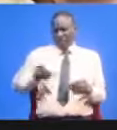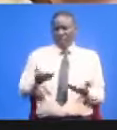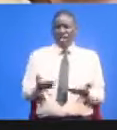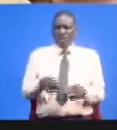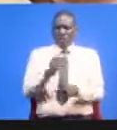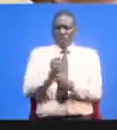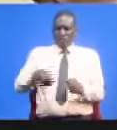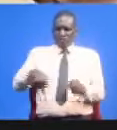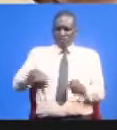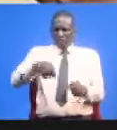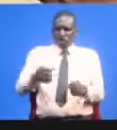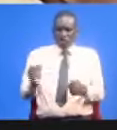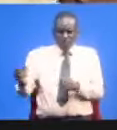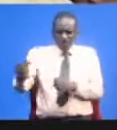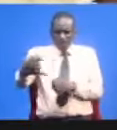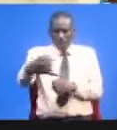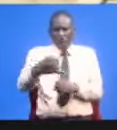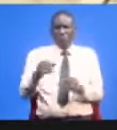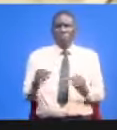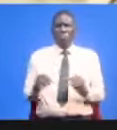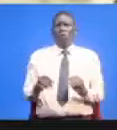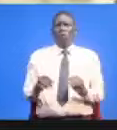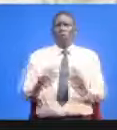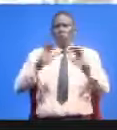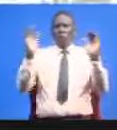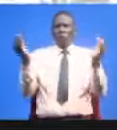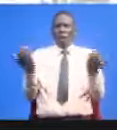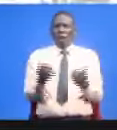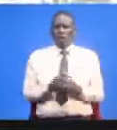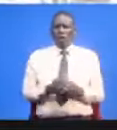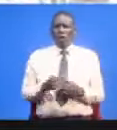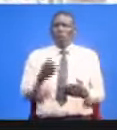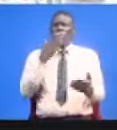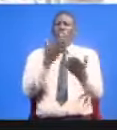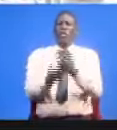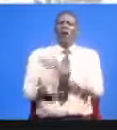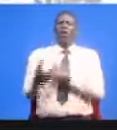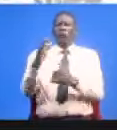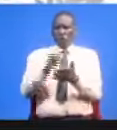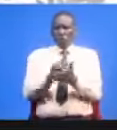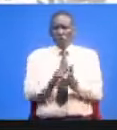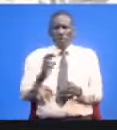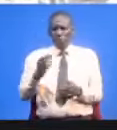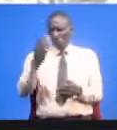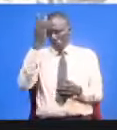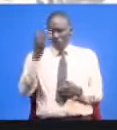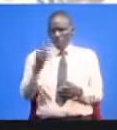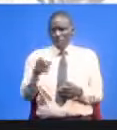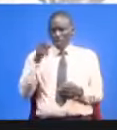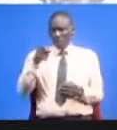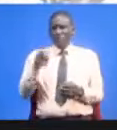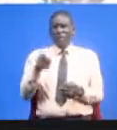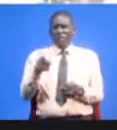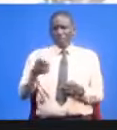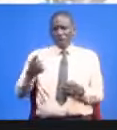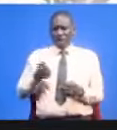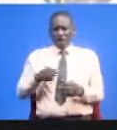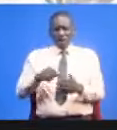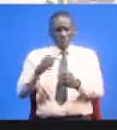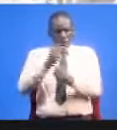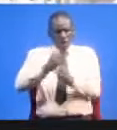ametuweka katika mapu ya the whole world. So we thank God for that because she's an